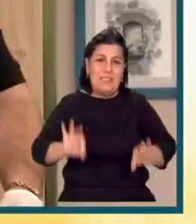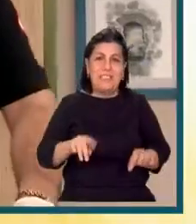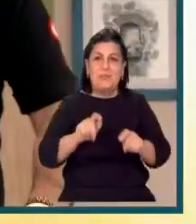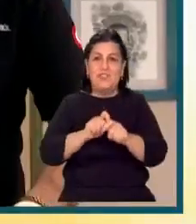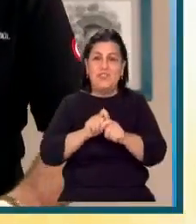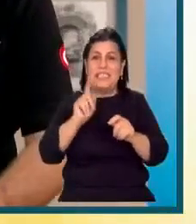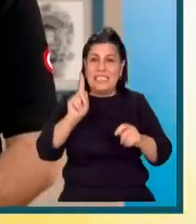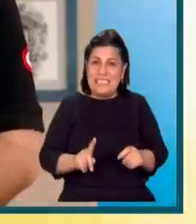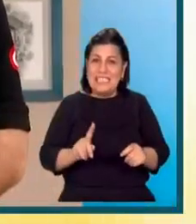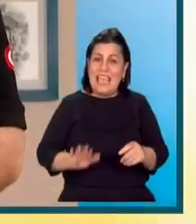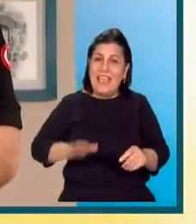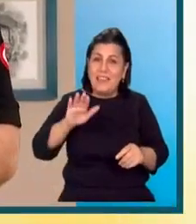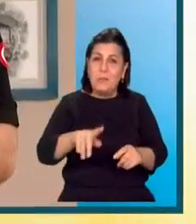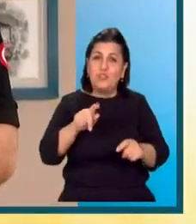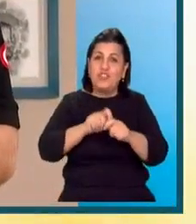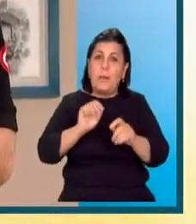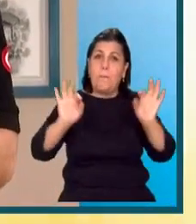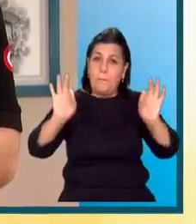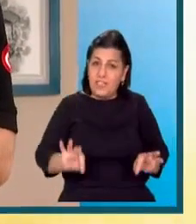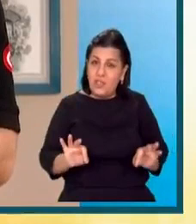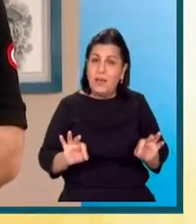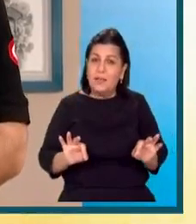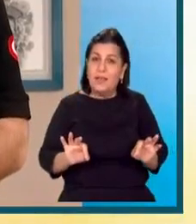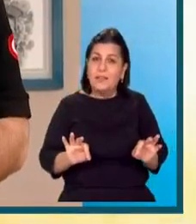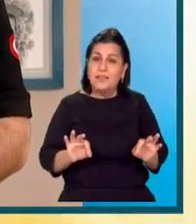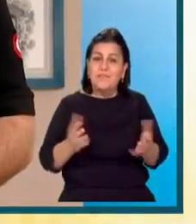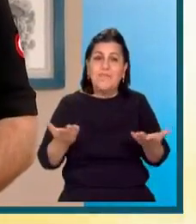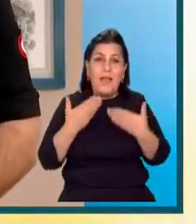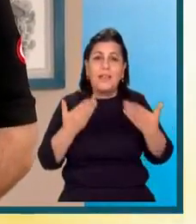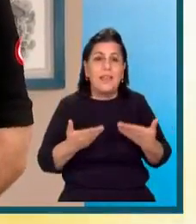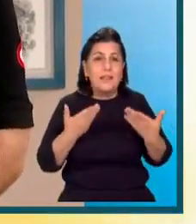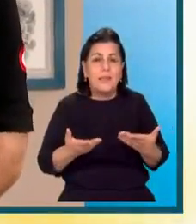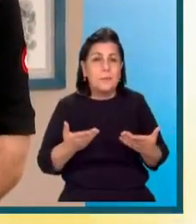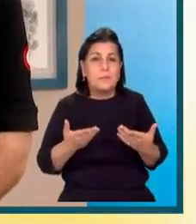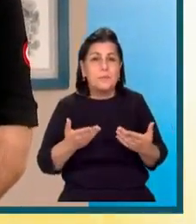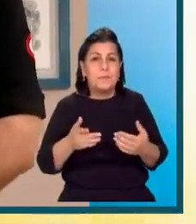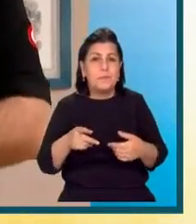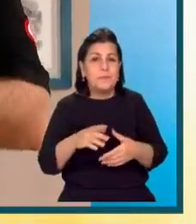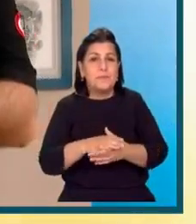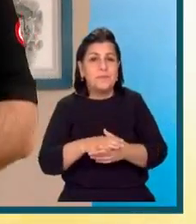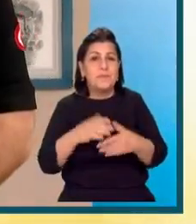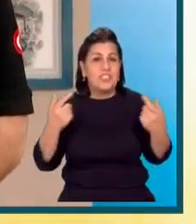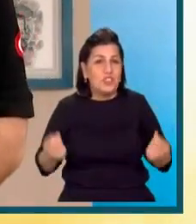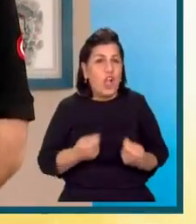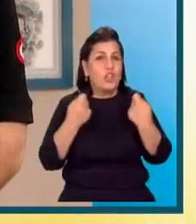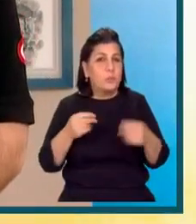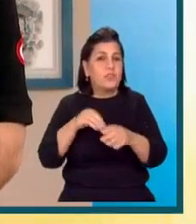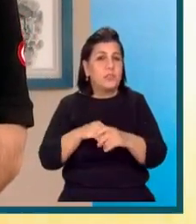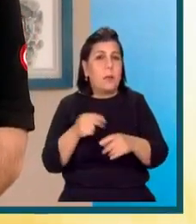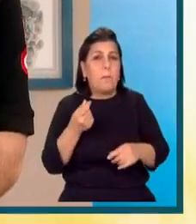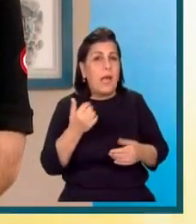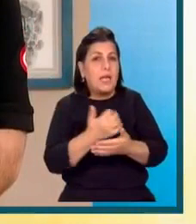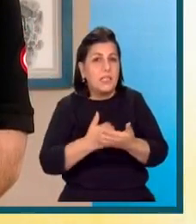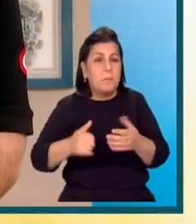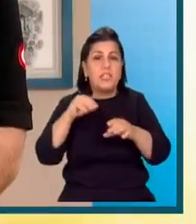ya ilk etapta biz bu işe başlarken Tabiki de nasıl söyleyeyim çalışmak için ya da